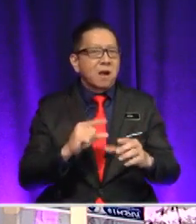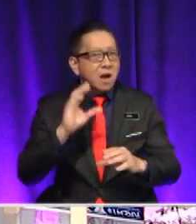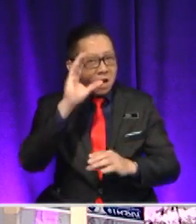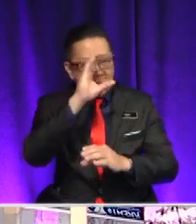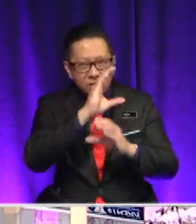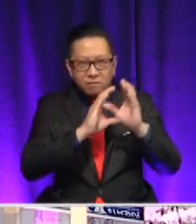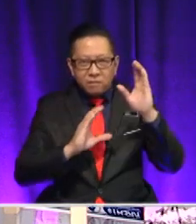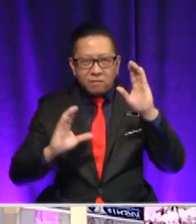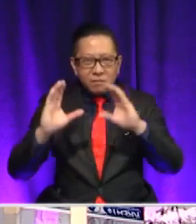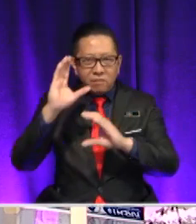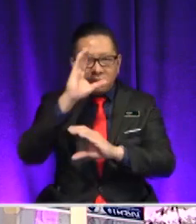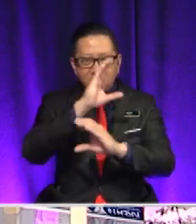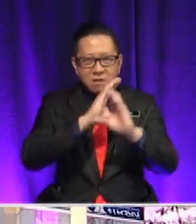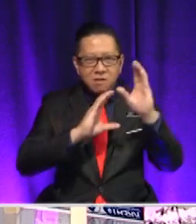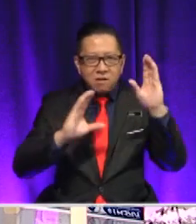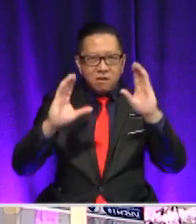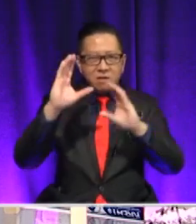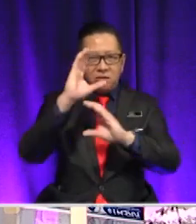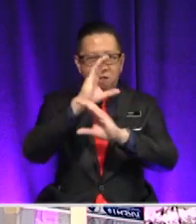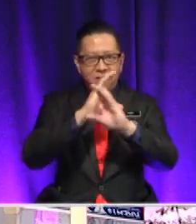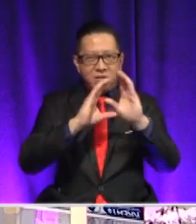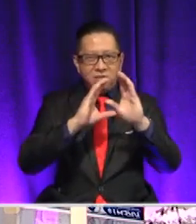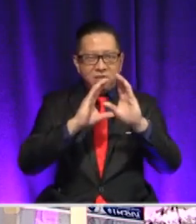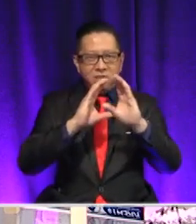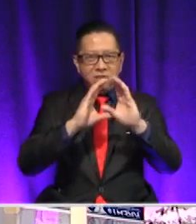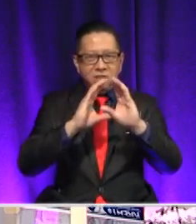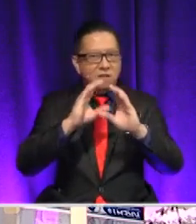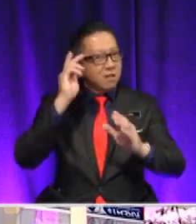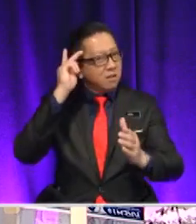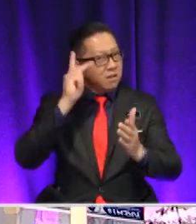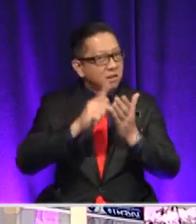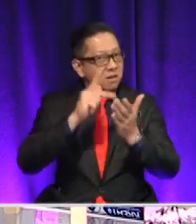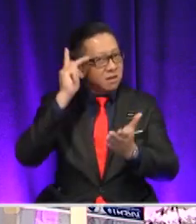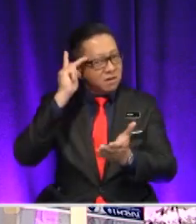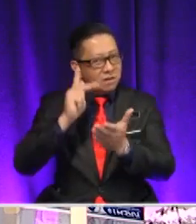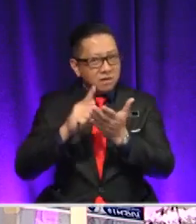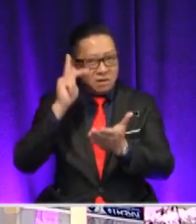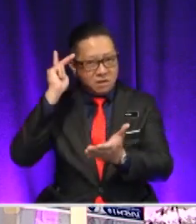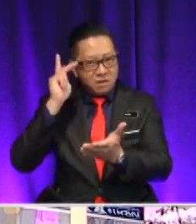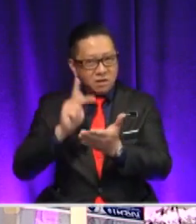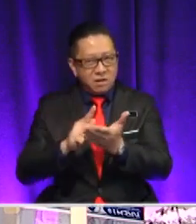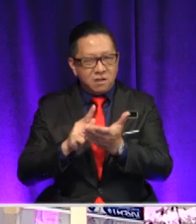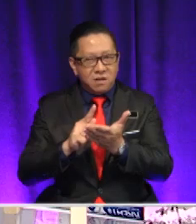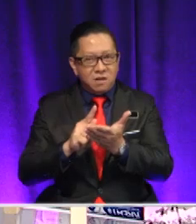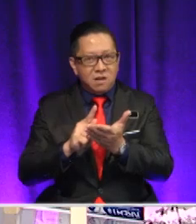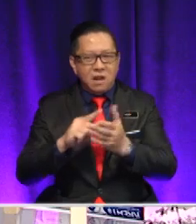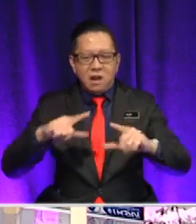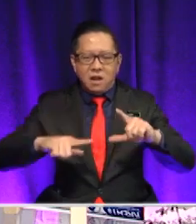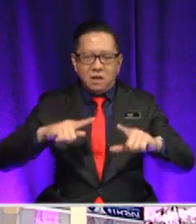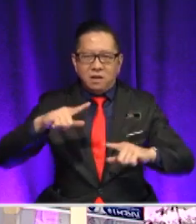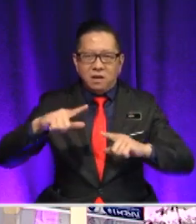Kenapa pentingnya penegakan adalah untuk kita mengenal pasti langkah mana yang terbaik